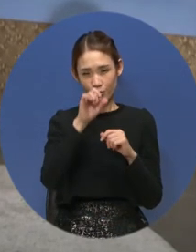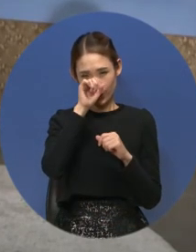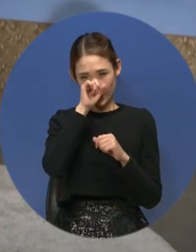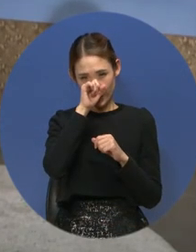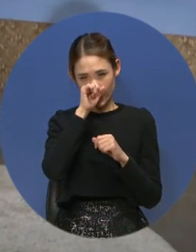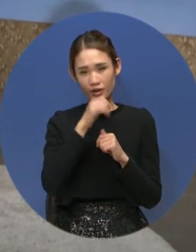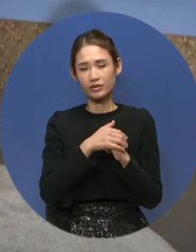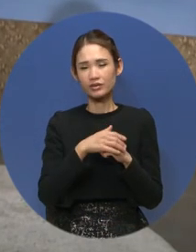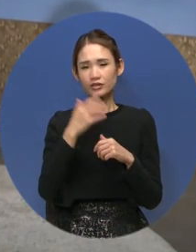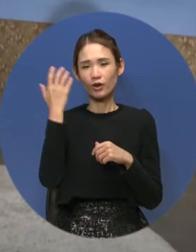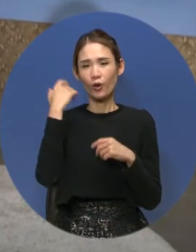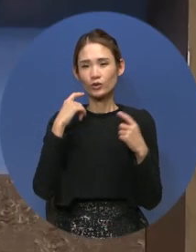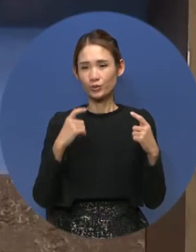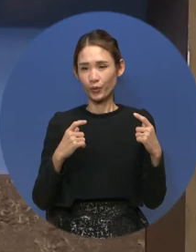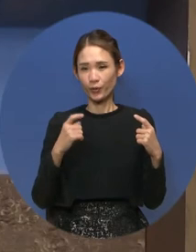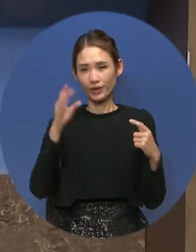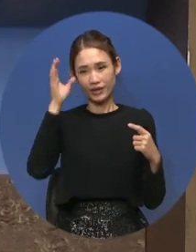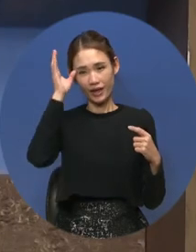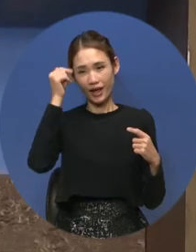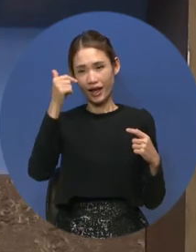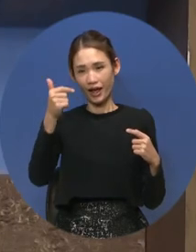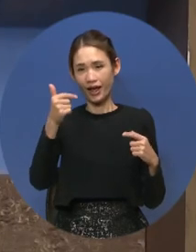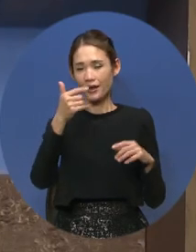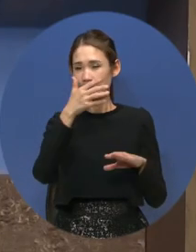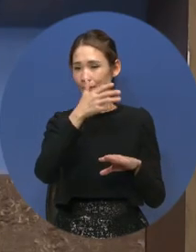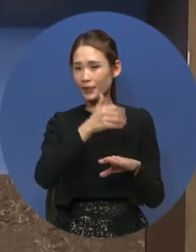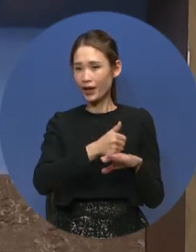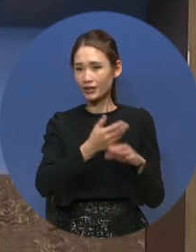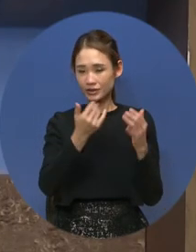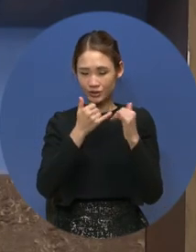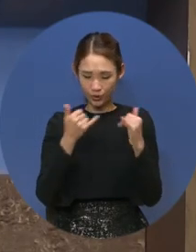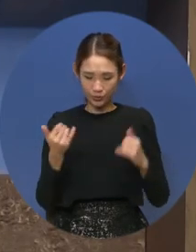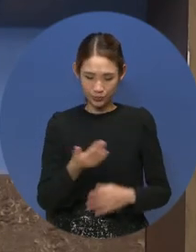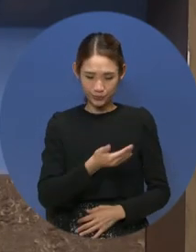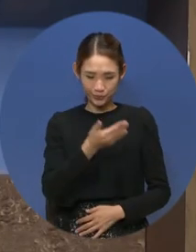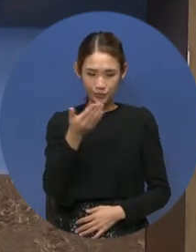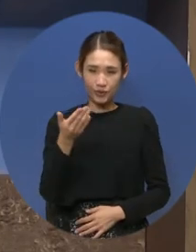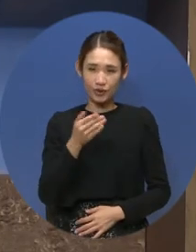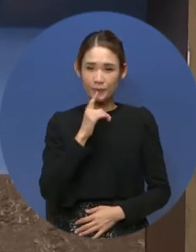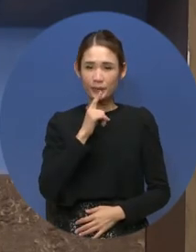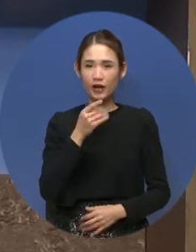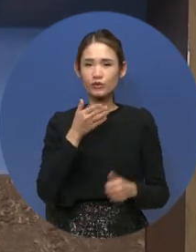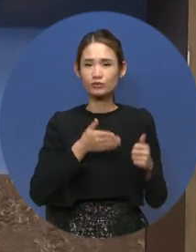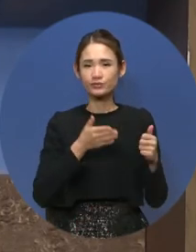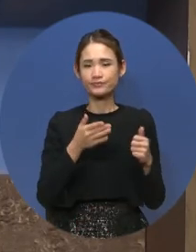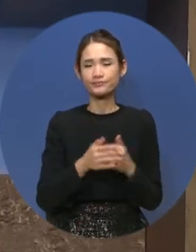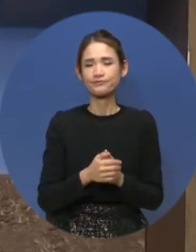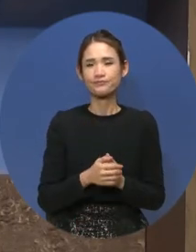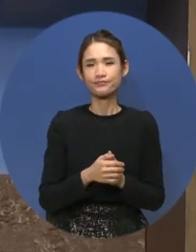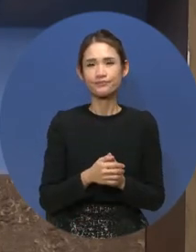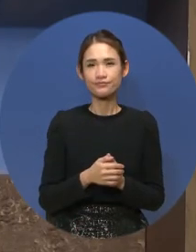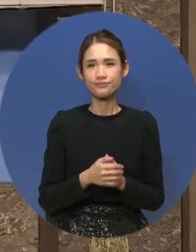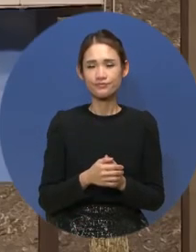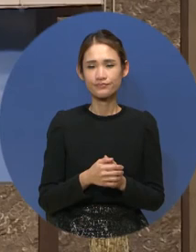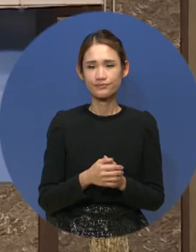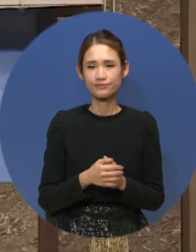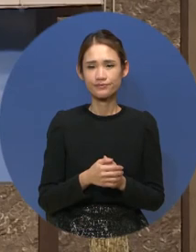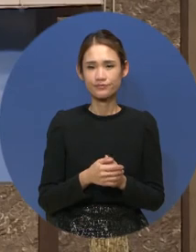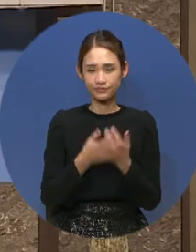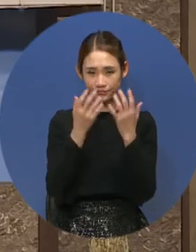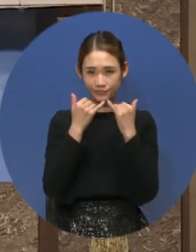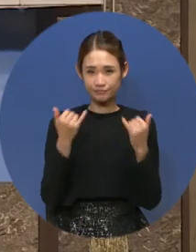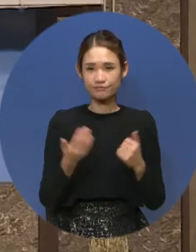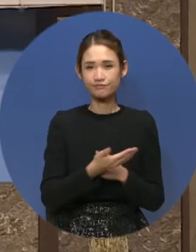좋아지는 영등포구가 기대가 되는데요. 그럼 마지막으로 네. 시청자분들께 한 말씀 부탁드리도록 하겠습니다. 네.